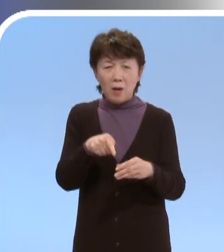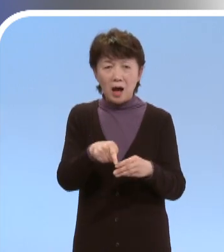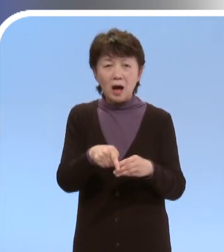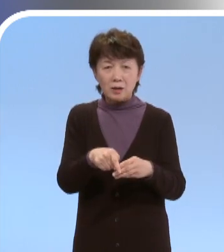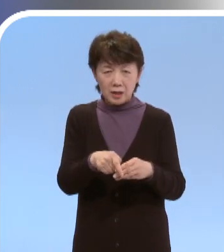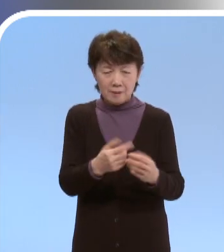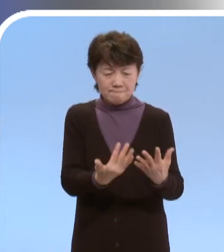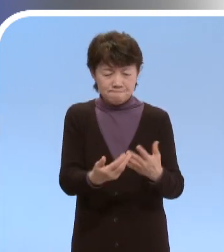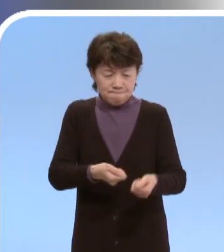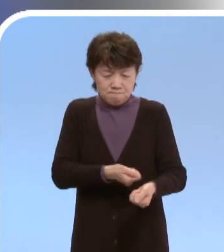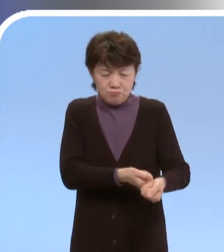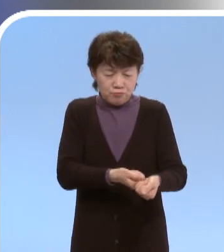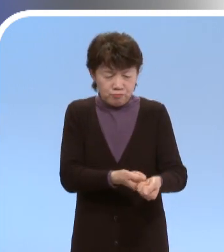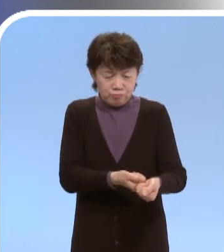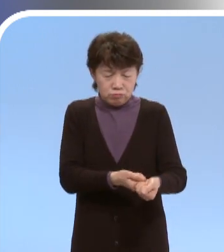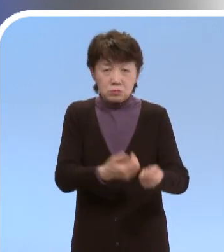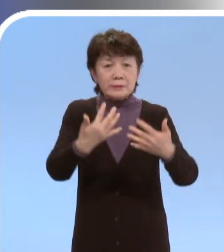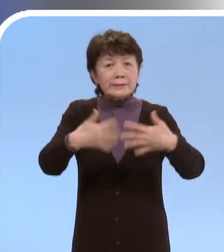ームストリーム。